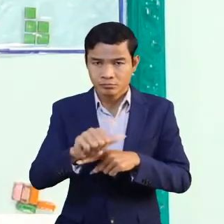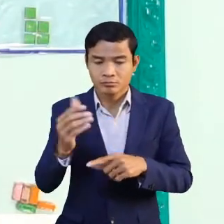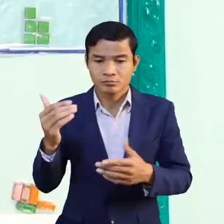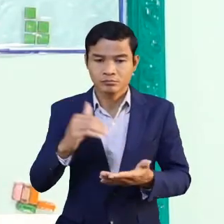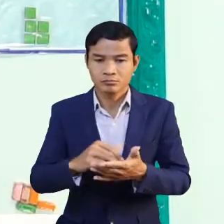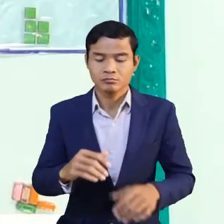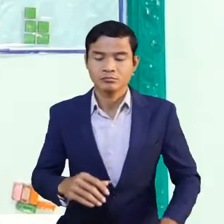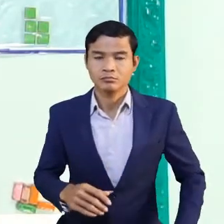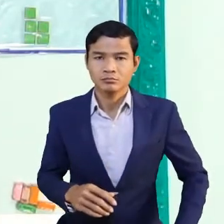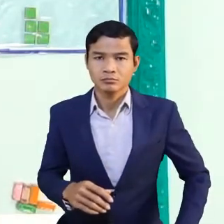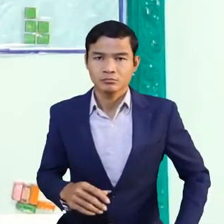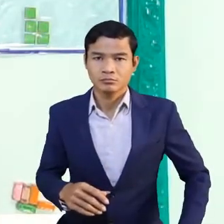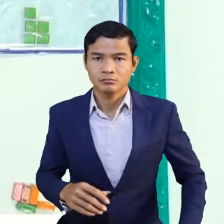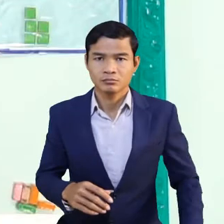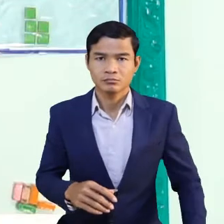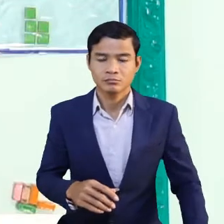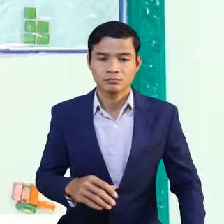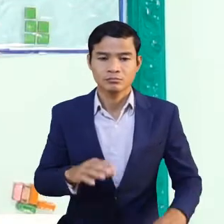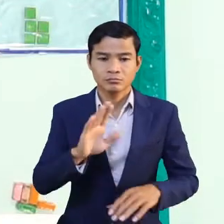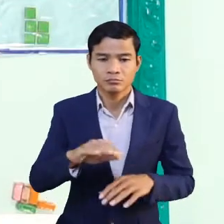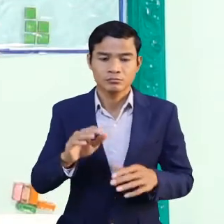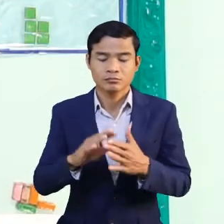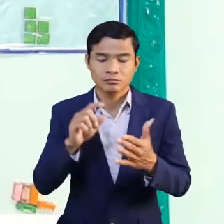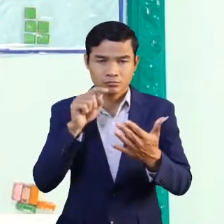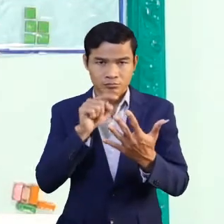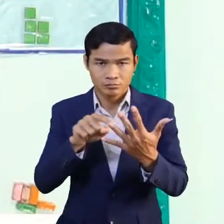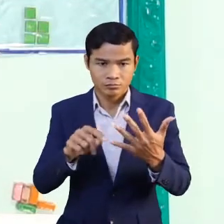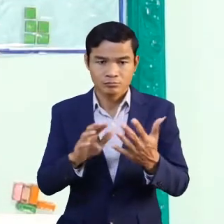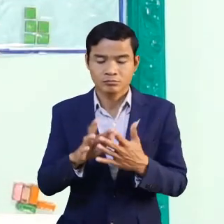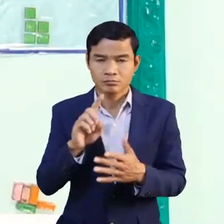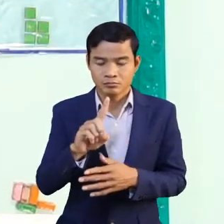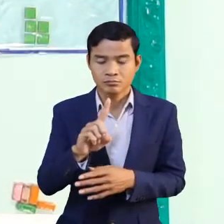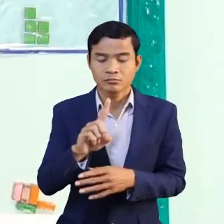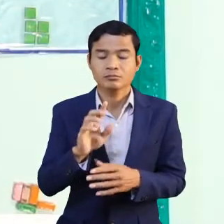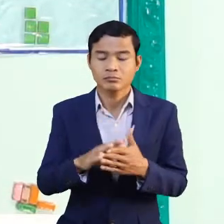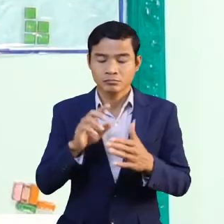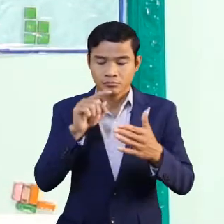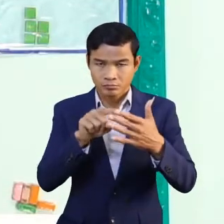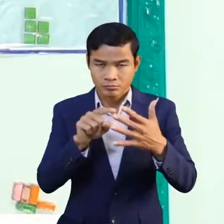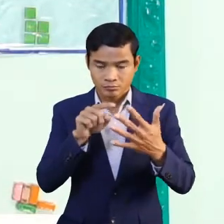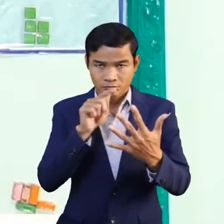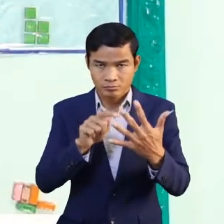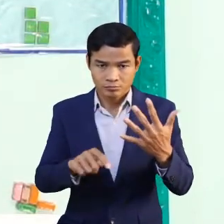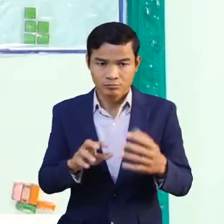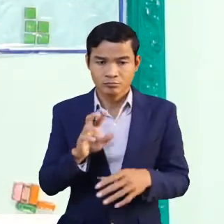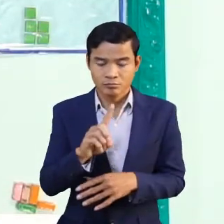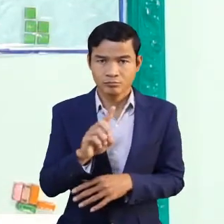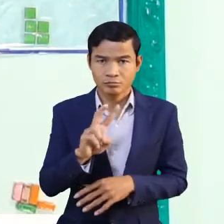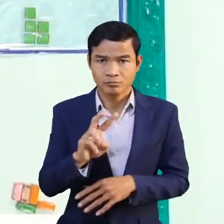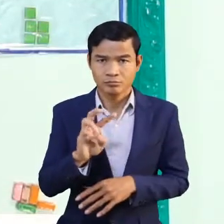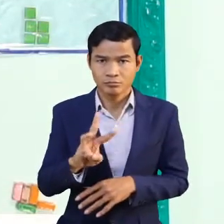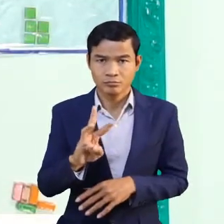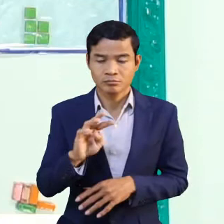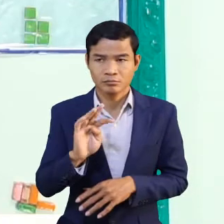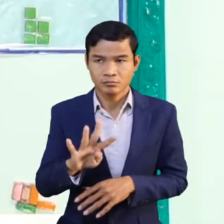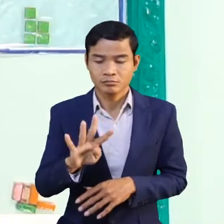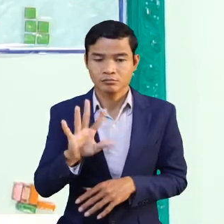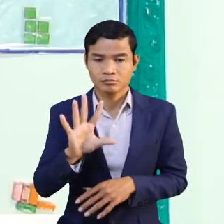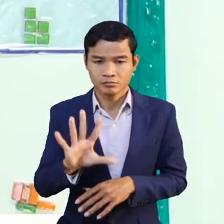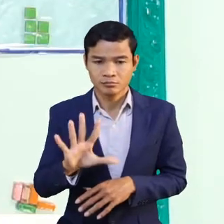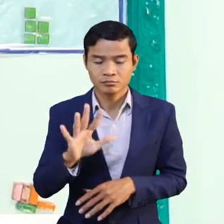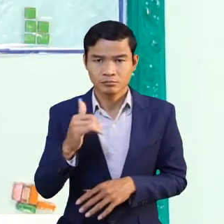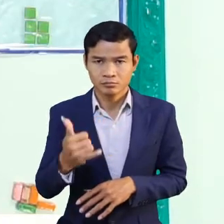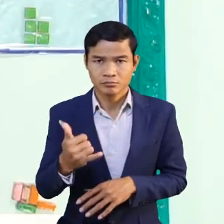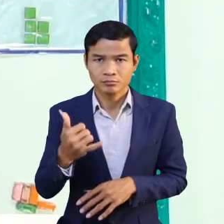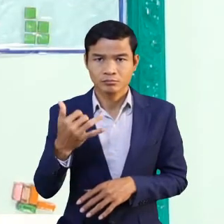នមើលណាតាអញ្ចឹងនេះរាប់ជាមួយអ្នកគ្រូ1000នេះគឺ100ណាកូនណាតា1 2